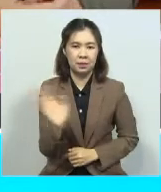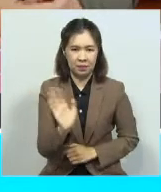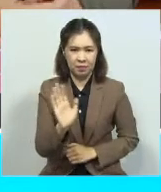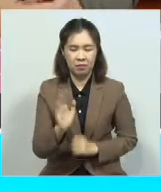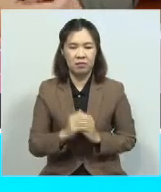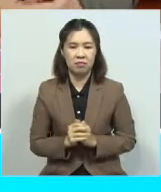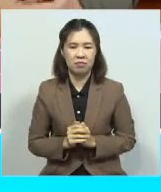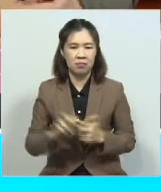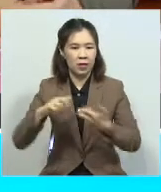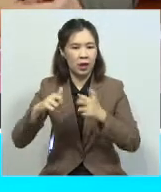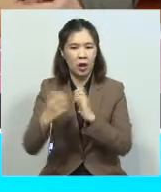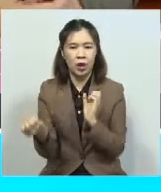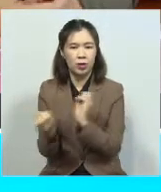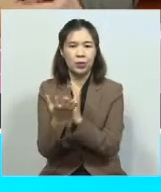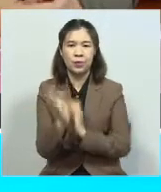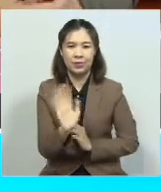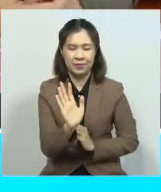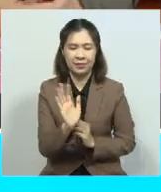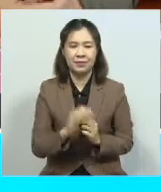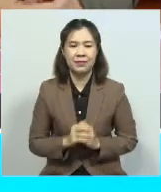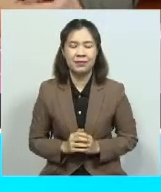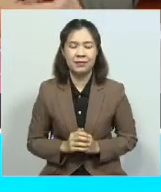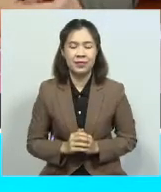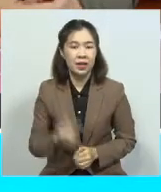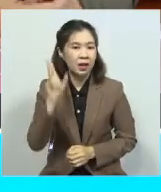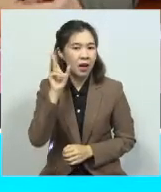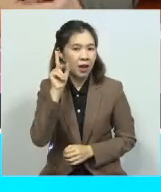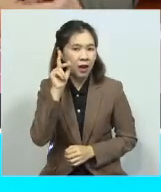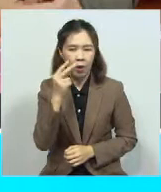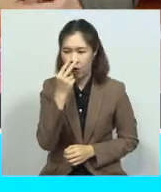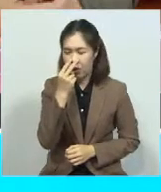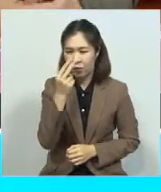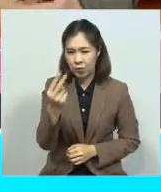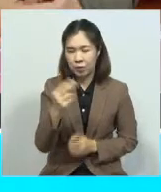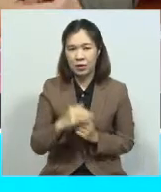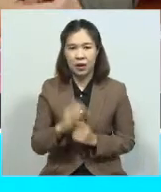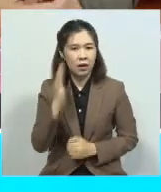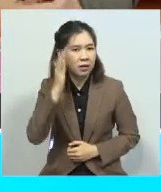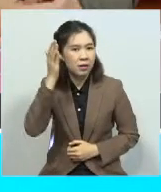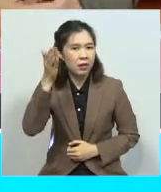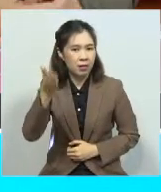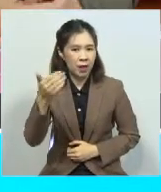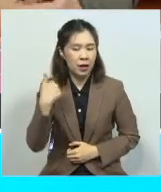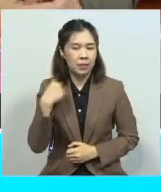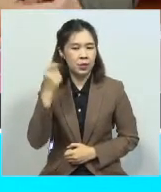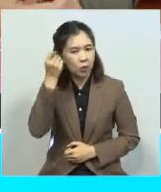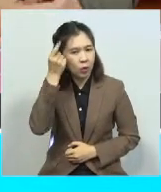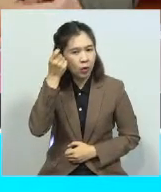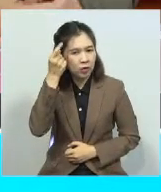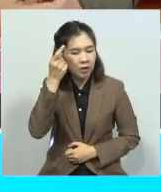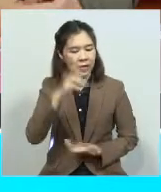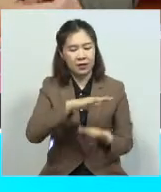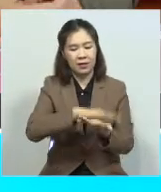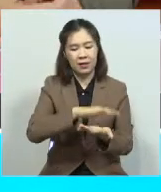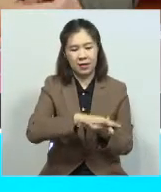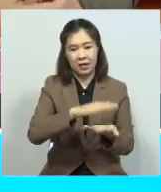ไม่ทำกับคนอื่นอีกนะครับ ค่ะเห็นตามข่าวเมื่อสักครู่นี้ค่ะบอกว่าหลังจากนี้เนี่ยคงจะต้องมีการไปทำความเข้าใจสถาบัน